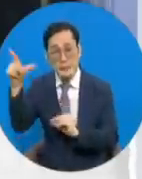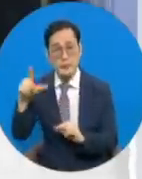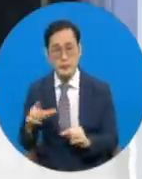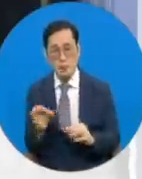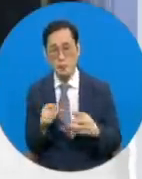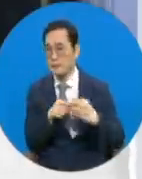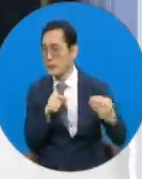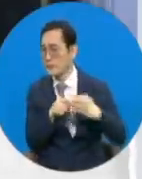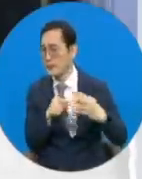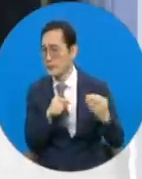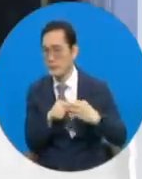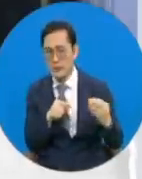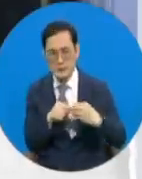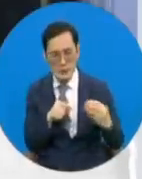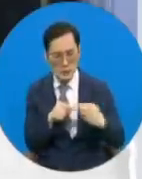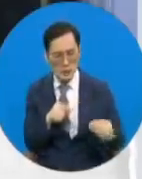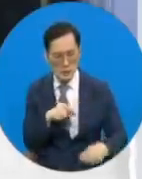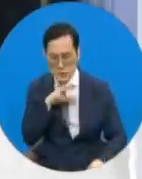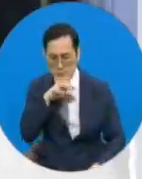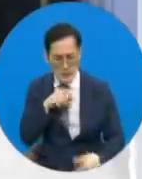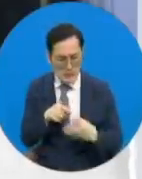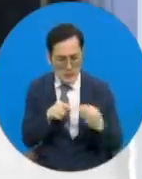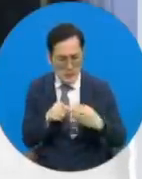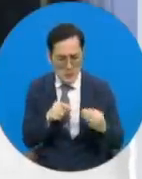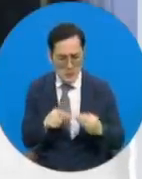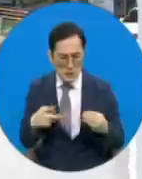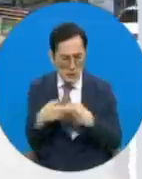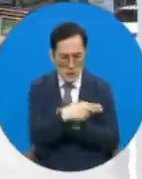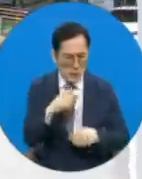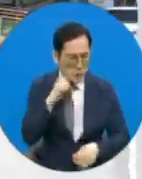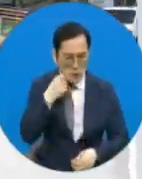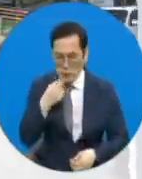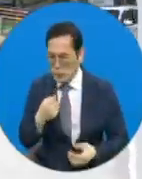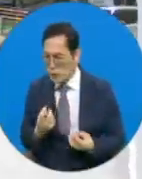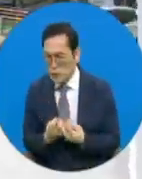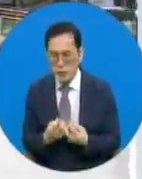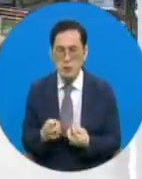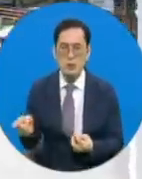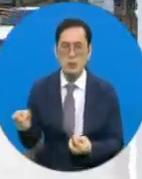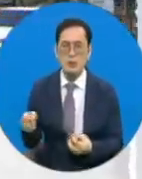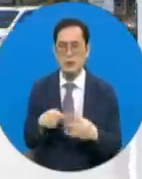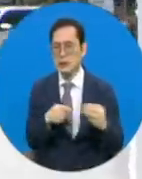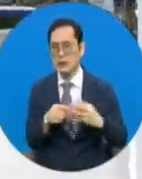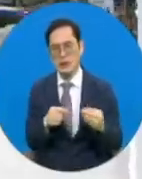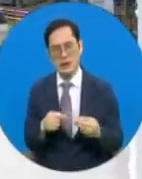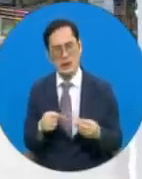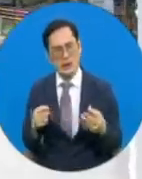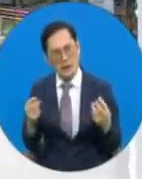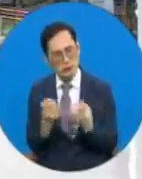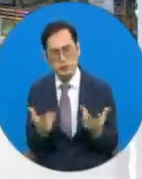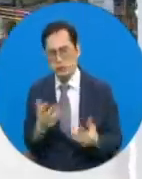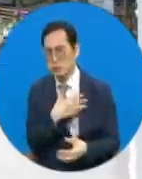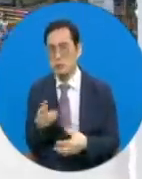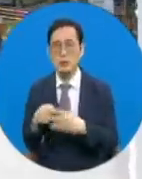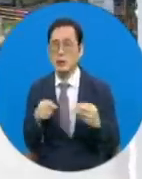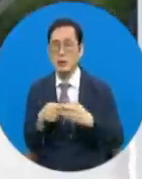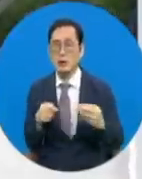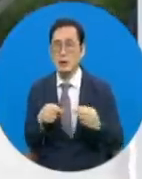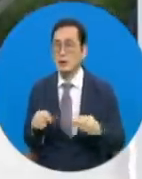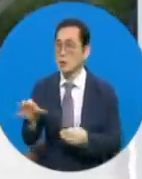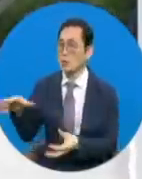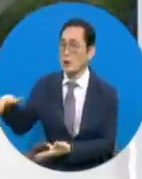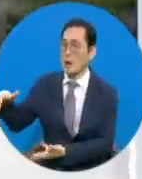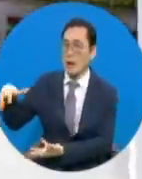국민들의 피해의 몫으로 돌아가게 되는 것이고, 결국 그걸 통해서 이득을 보게 되는 건 KBS 내부에 있는